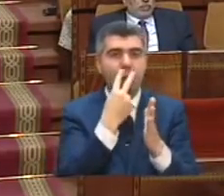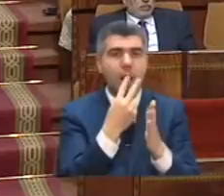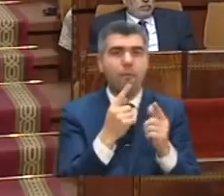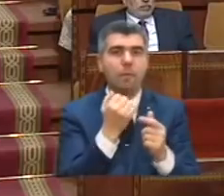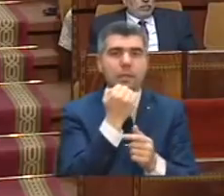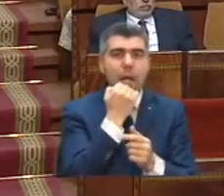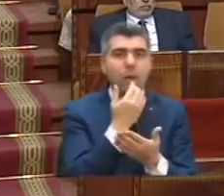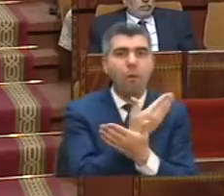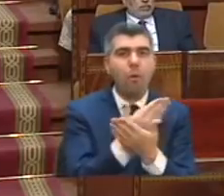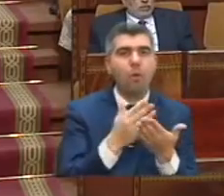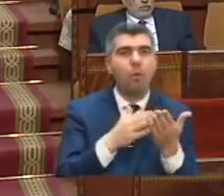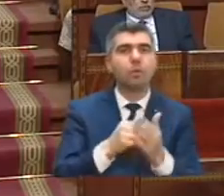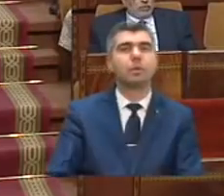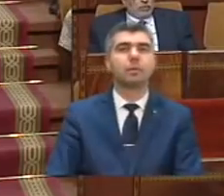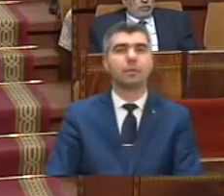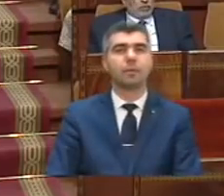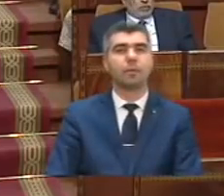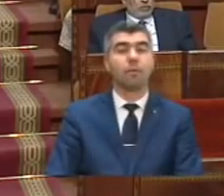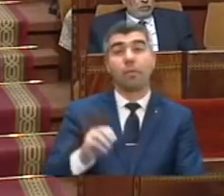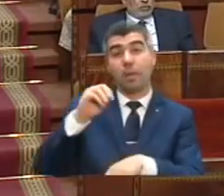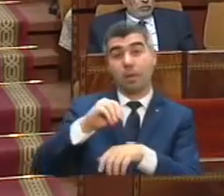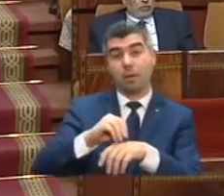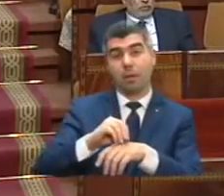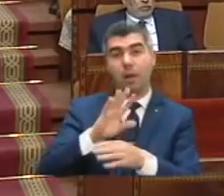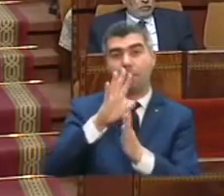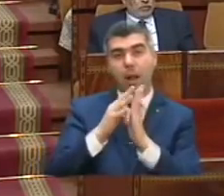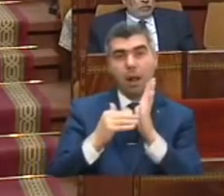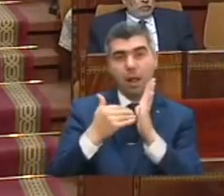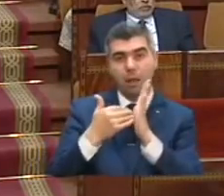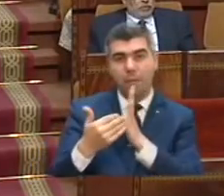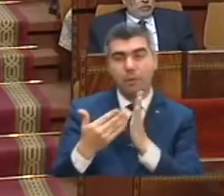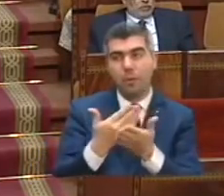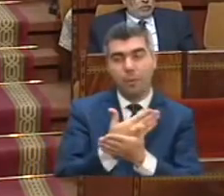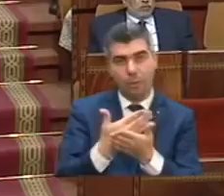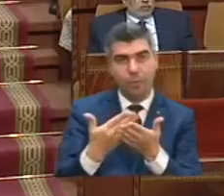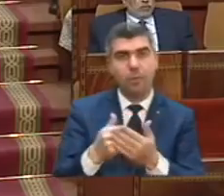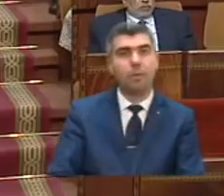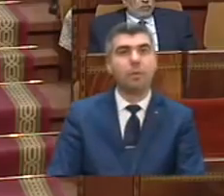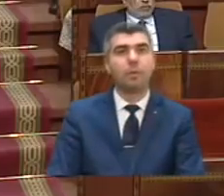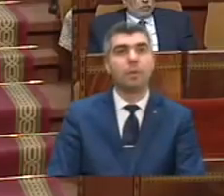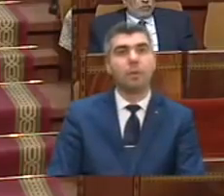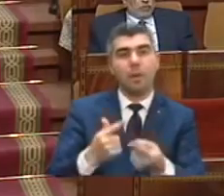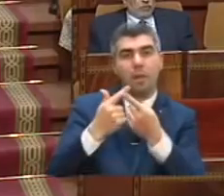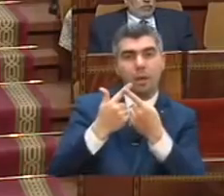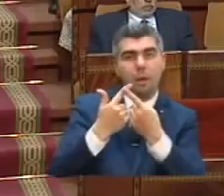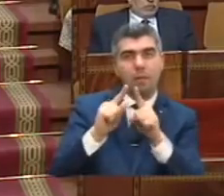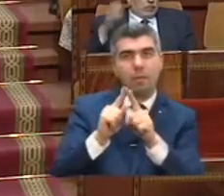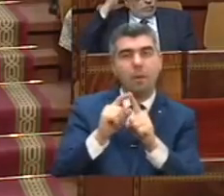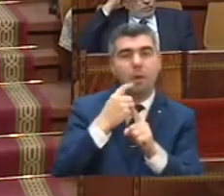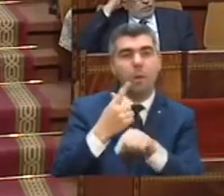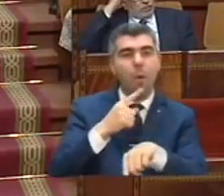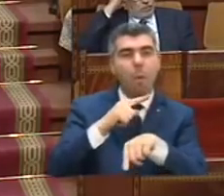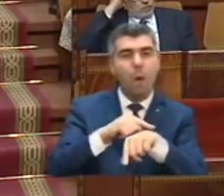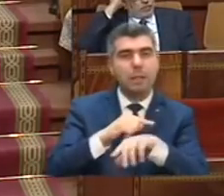من البرامج. هذا البرنامج سيد الوزير على مستوى التنزيل المادي لم ينجح وفق الأجندة الزمنية